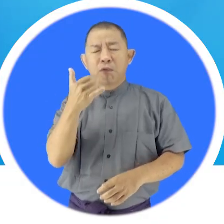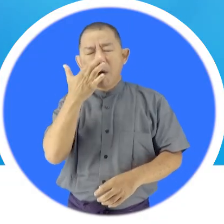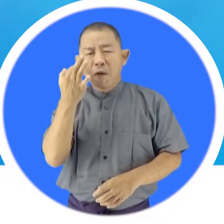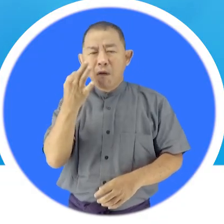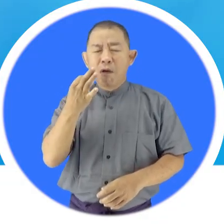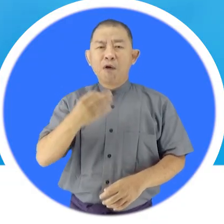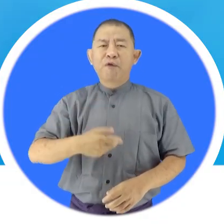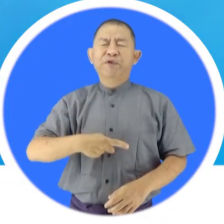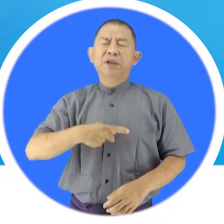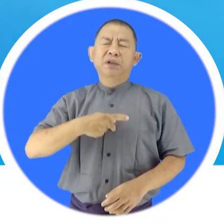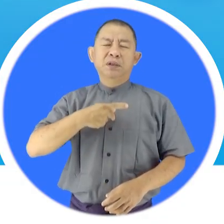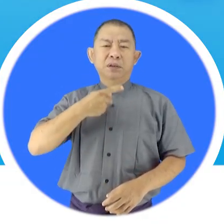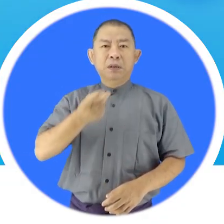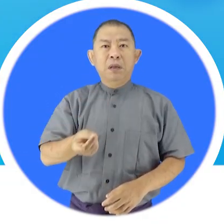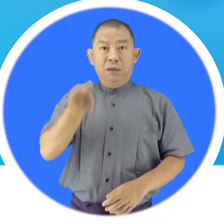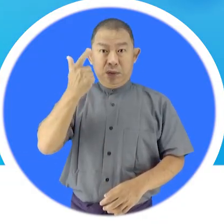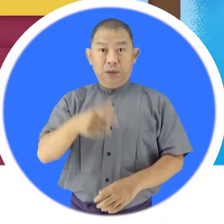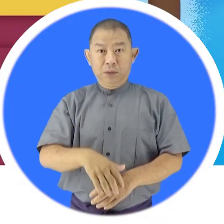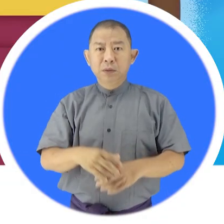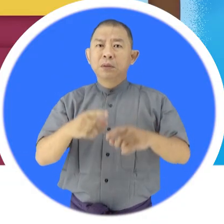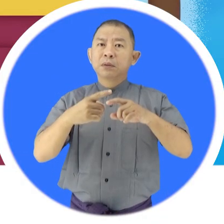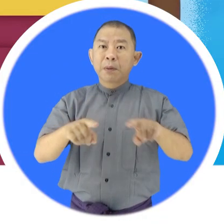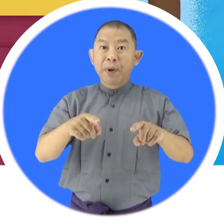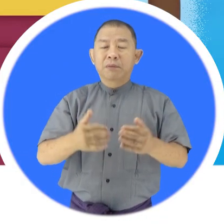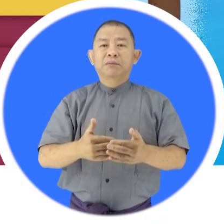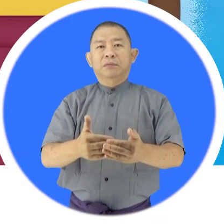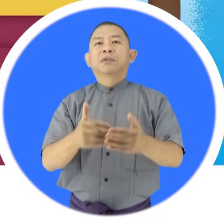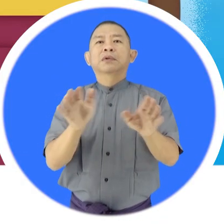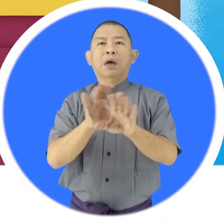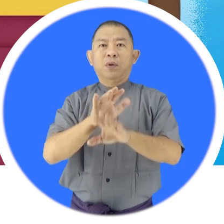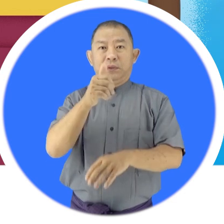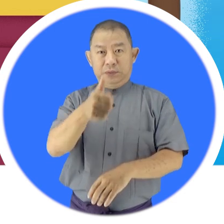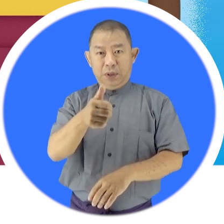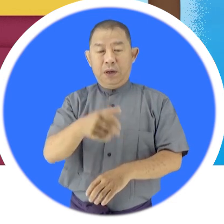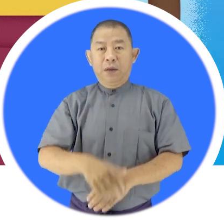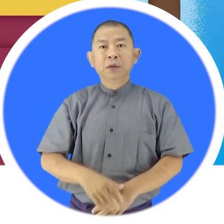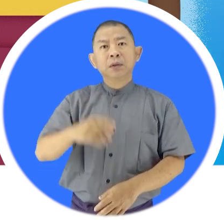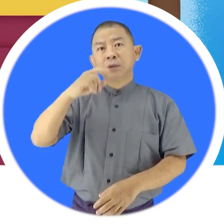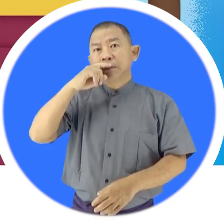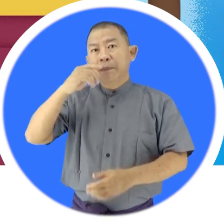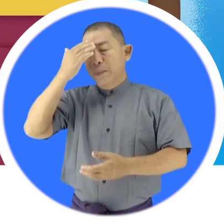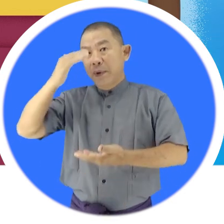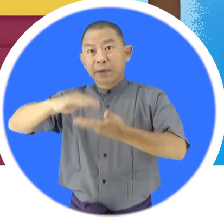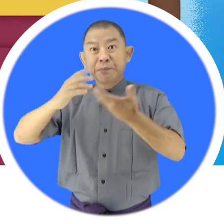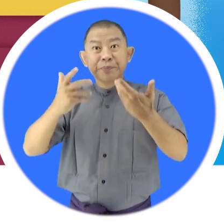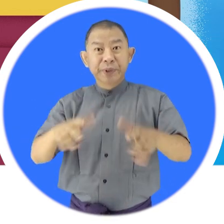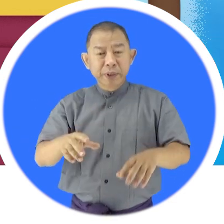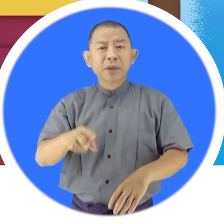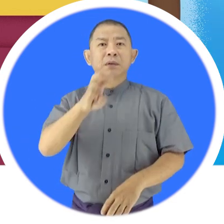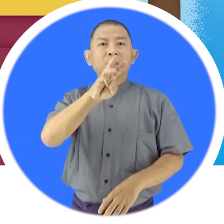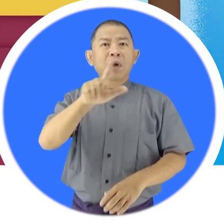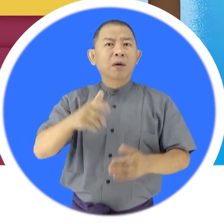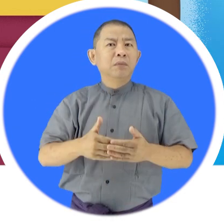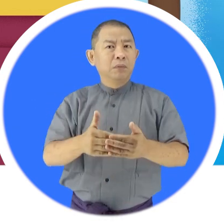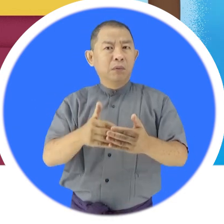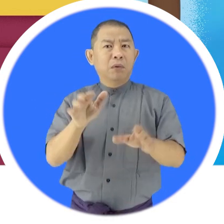နေတဲ့အခါမှာပိုပြီးတက်တောင့်တတဖြစ်စေမှာပါ။အကယ်၍သင်ဒါမှမဟုတ်သင်ရဲ့လက်တွဲပေါ်က3လခန့်ထိုးဆေးအကြောင်းဒီထက်ပိုပြီးသိလို့ရဆို